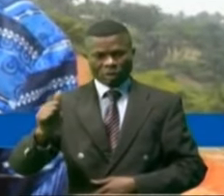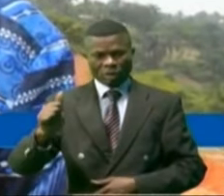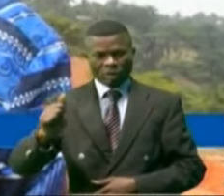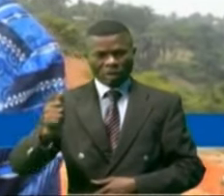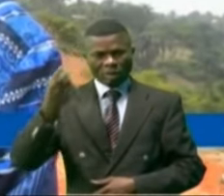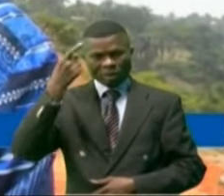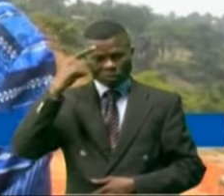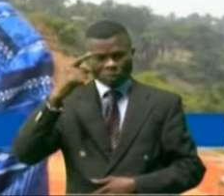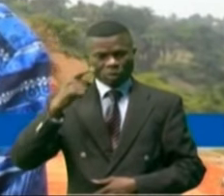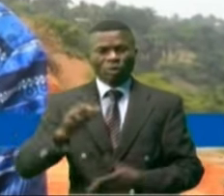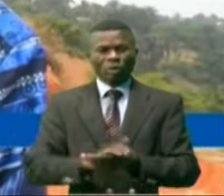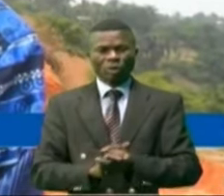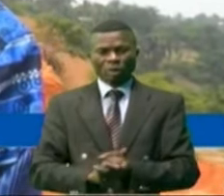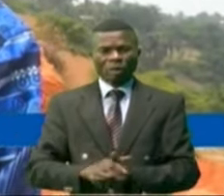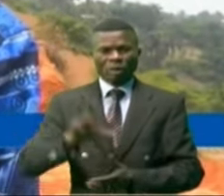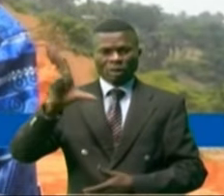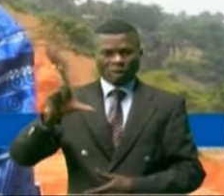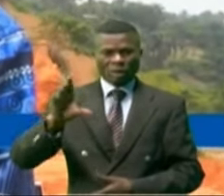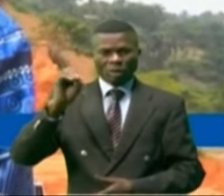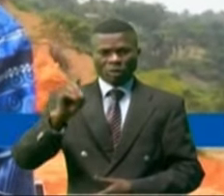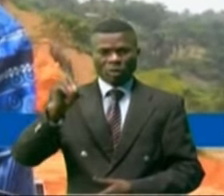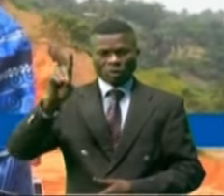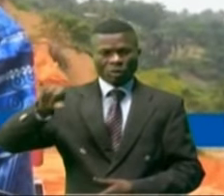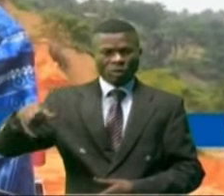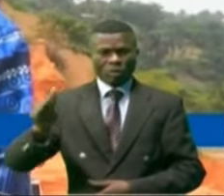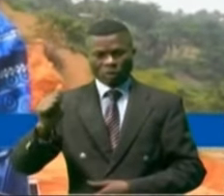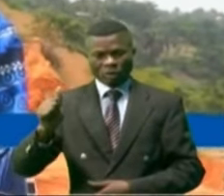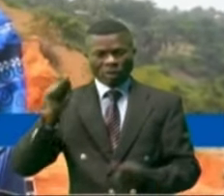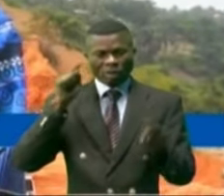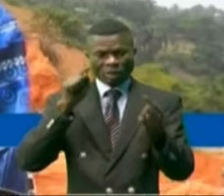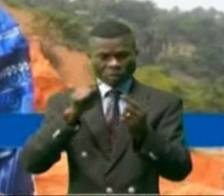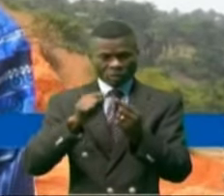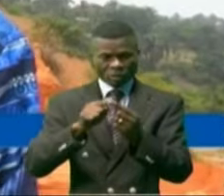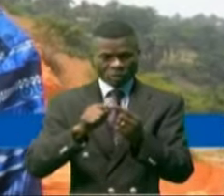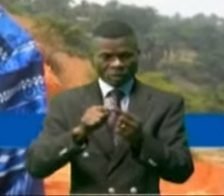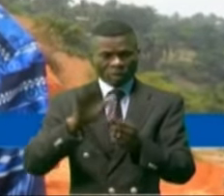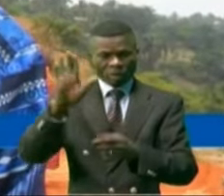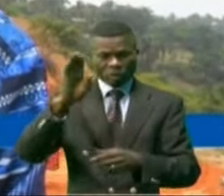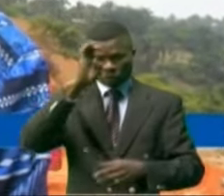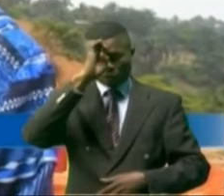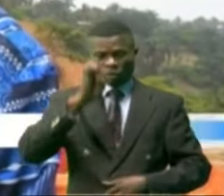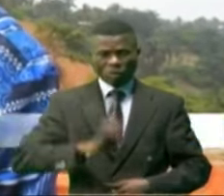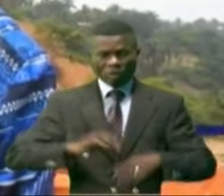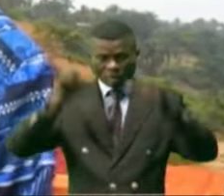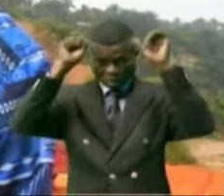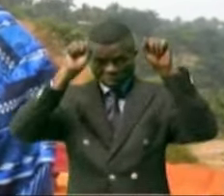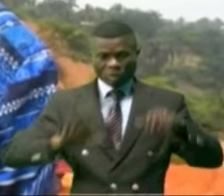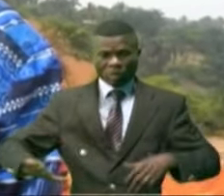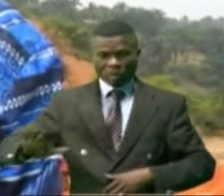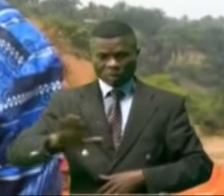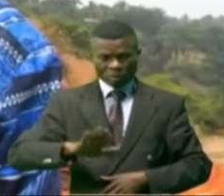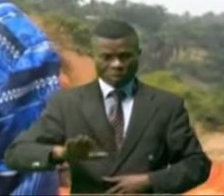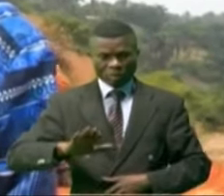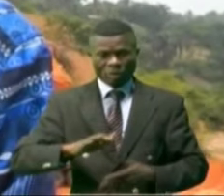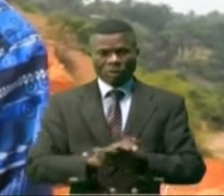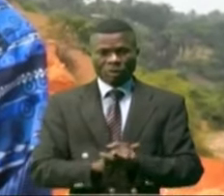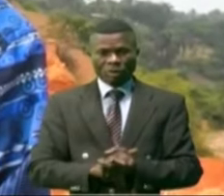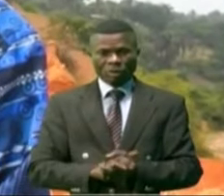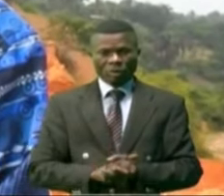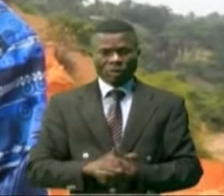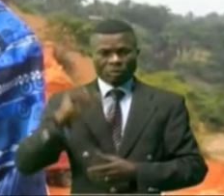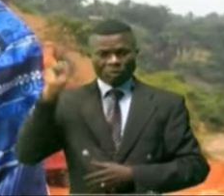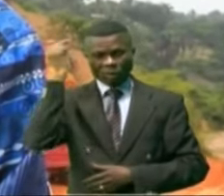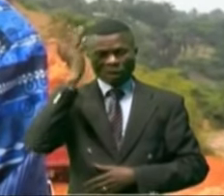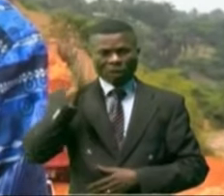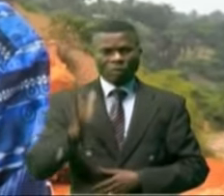la circonscription de Lodja, en direction de son Excellence Monsieur le Président de la République, du